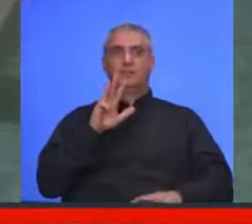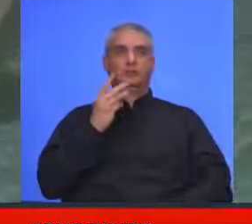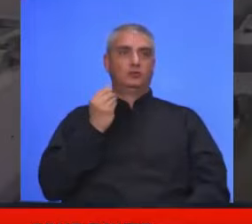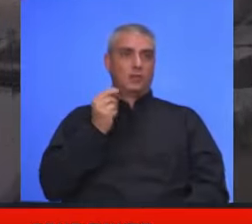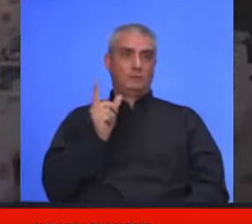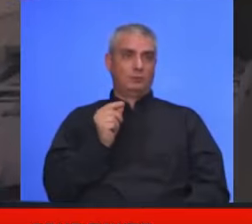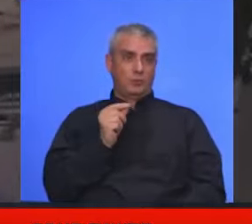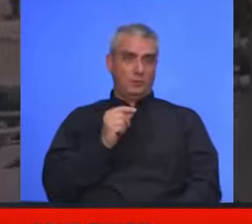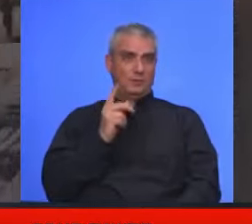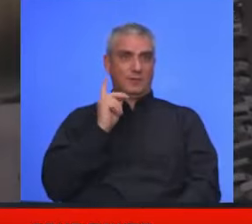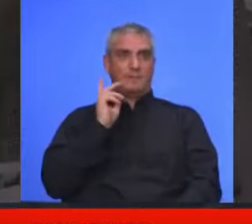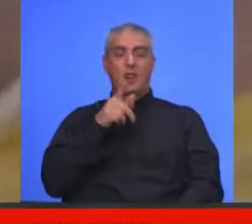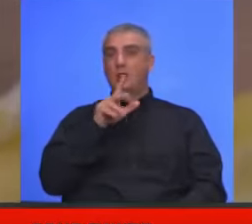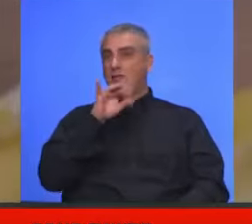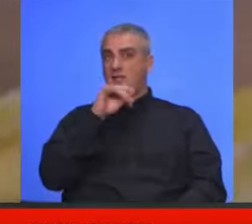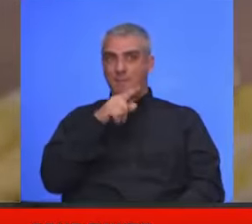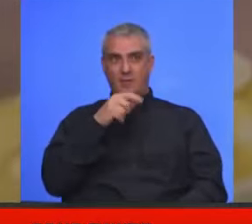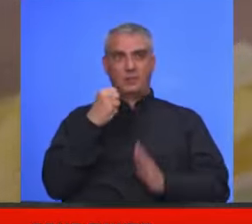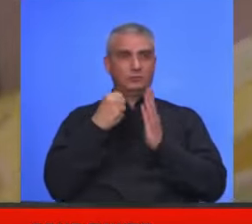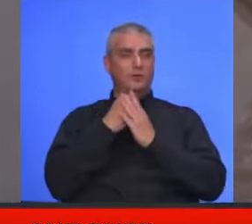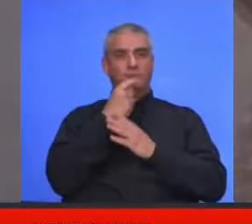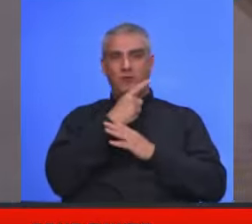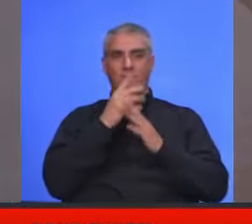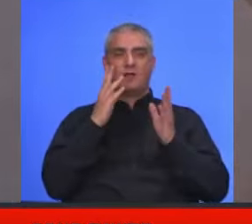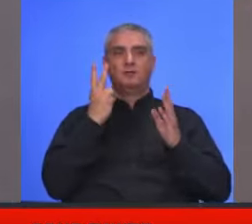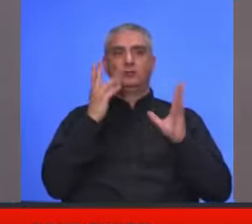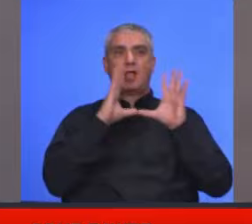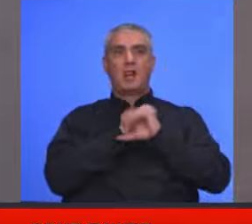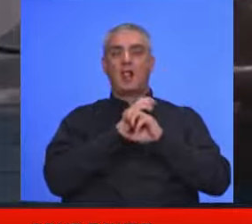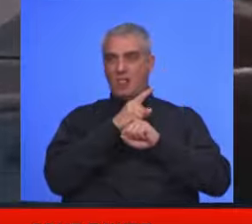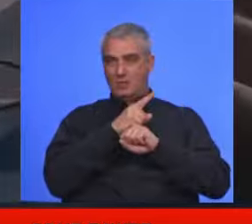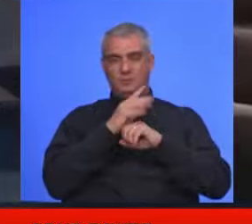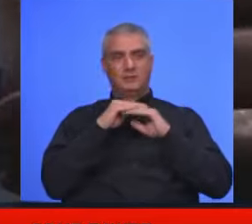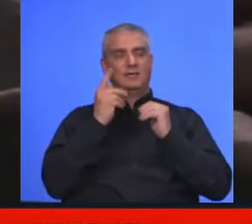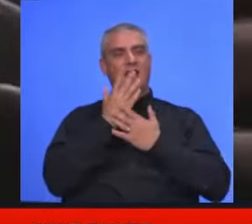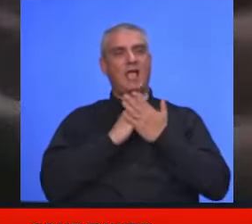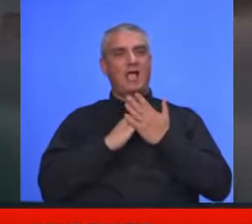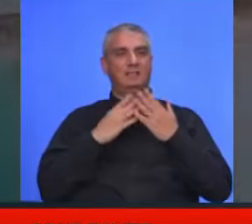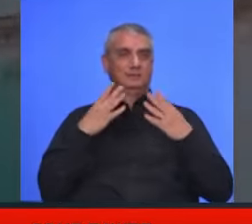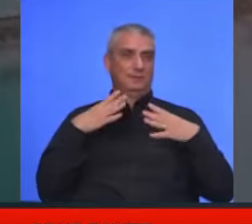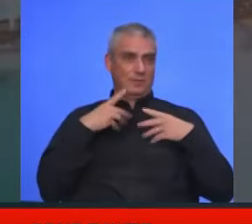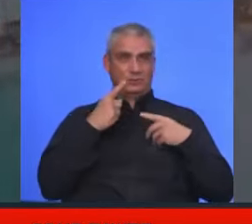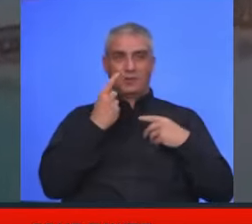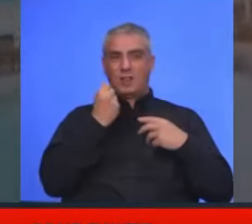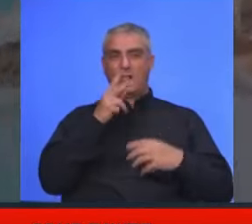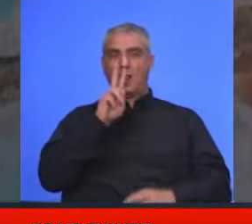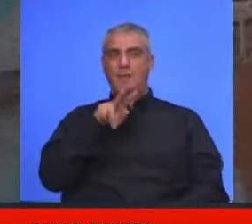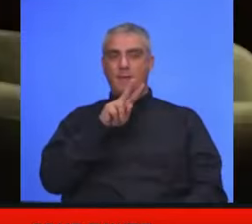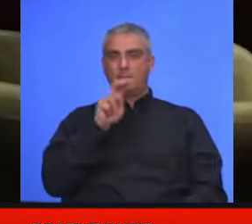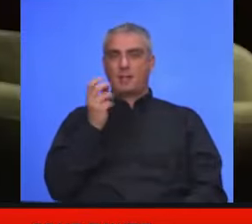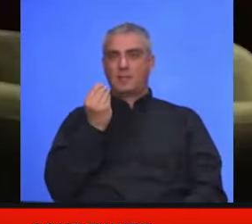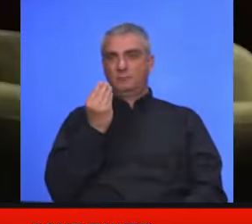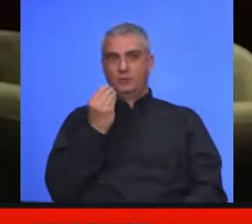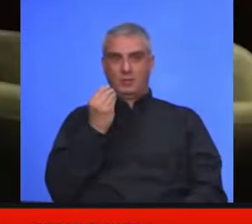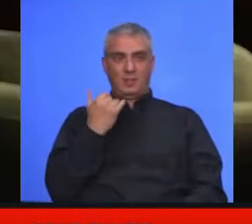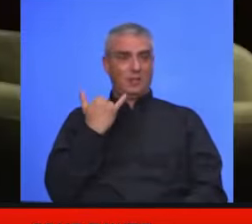לזוג. במלון לוט בים המלח, סוף שבוע בחבילת 2 לילות על בסיס חצי פנסיון, תעלה 2,200 שקלים.